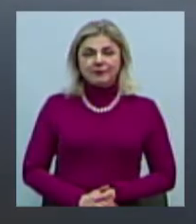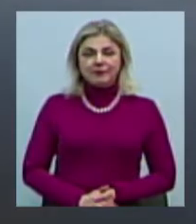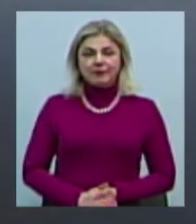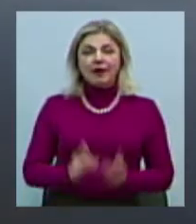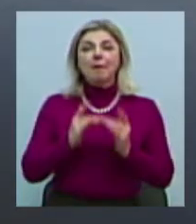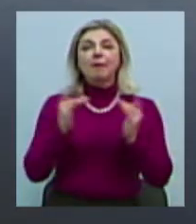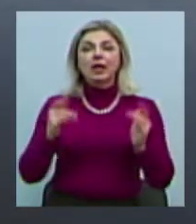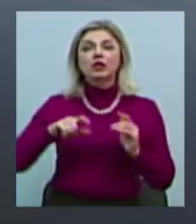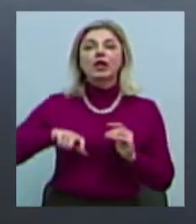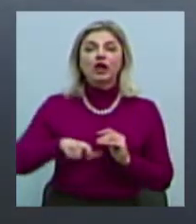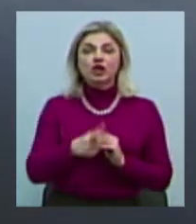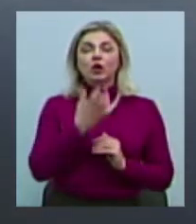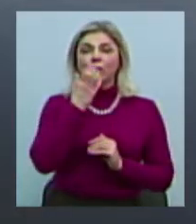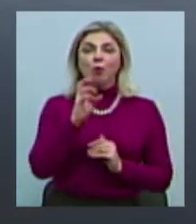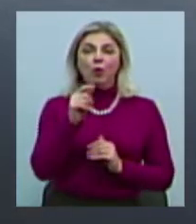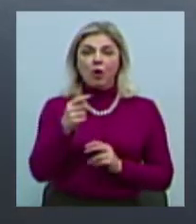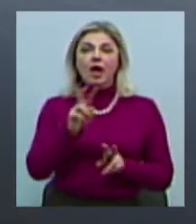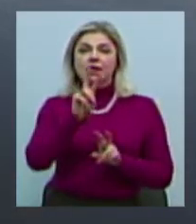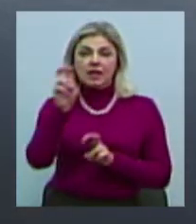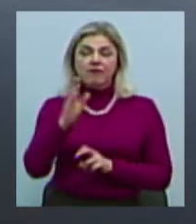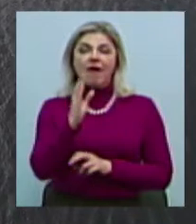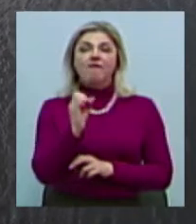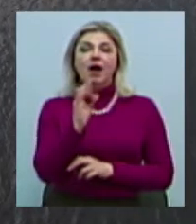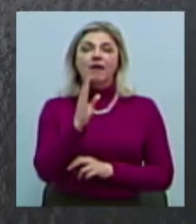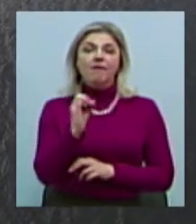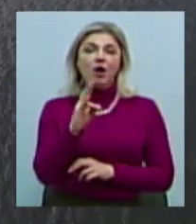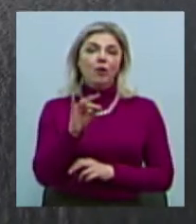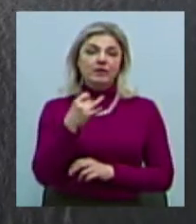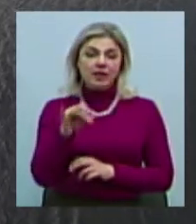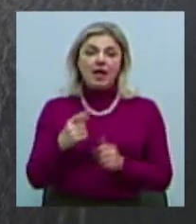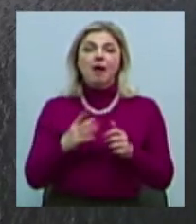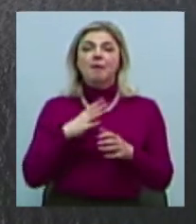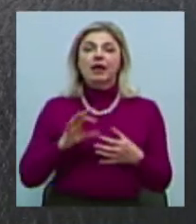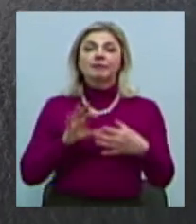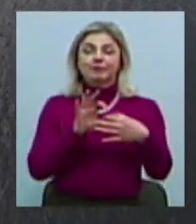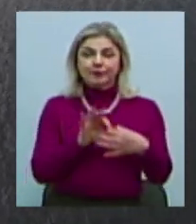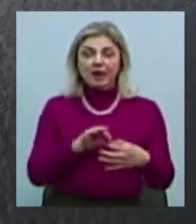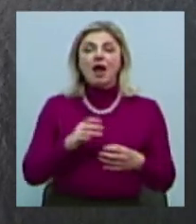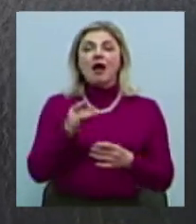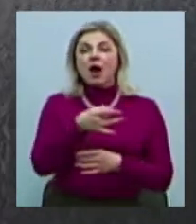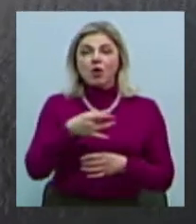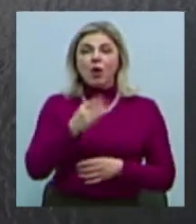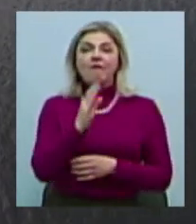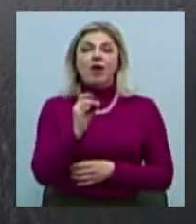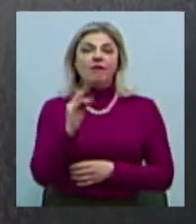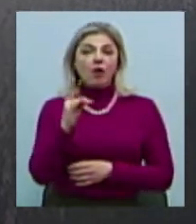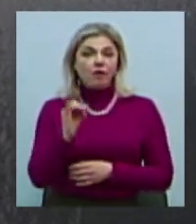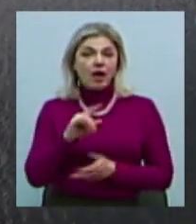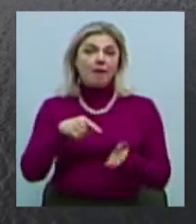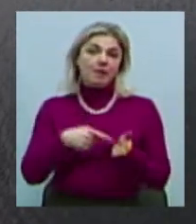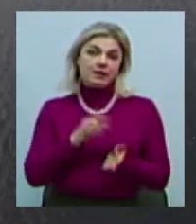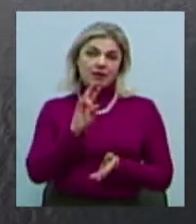Міст через річку Південний Буг, названий миколаївцями Варварівським, бо з'єднує мікрорайон Варварівка з рештою Миколаєва, введений в